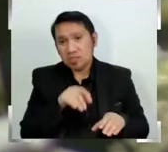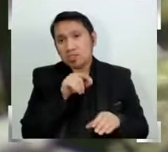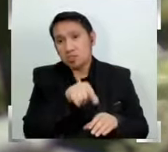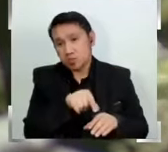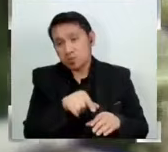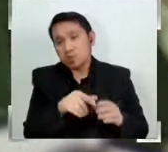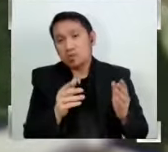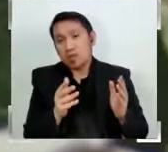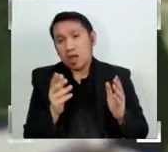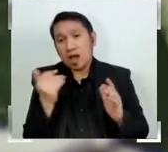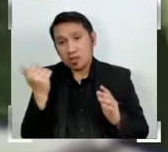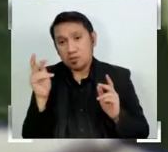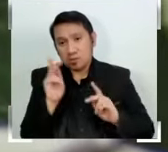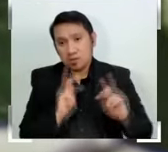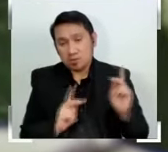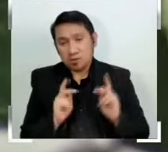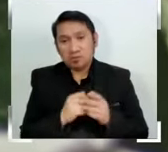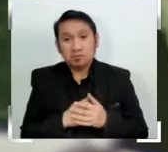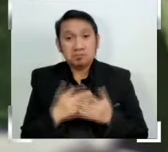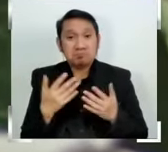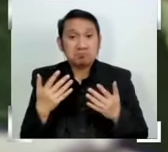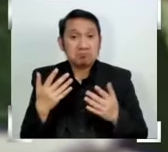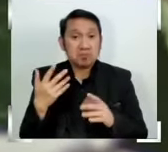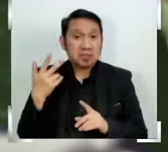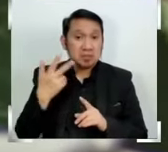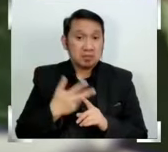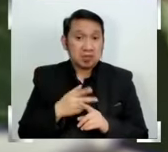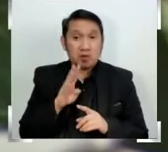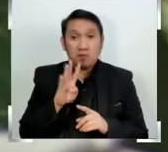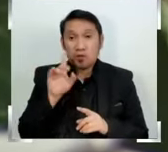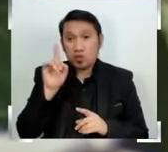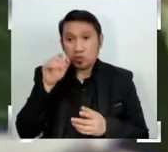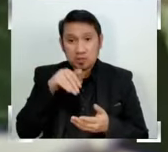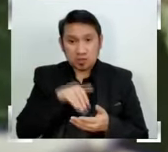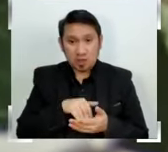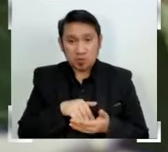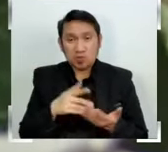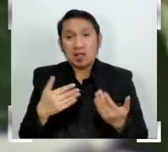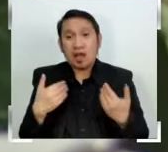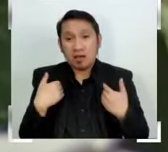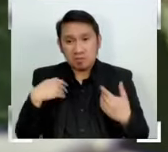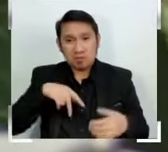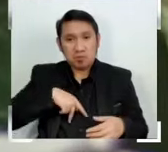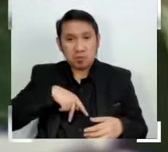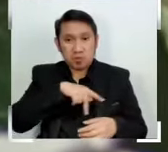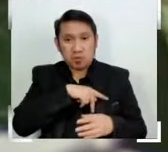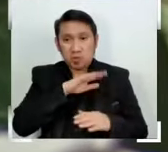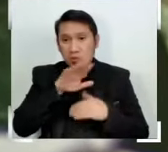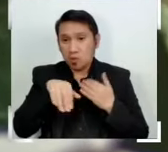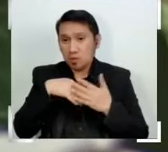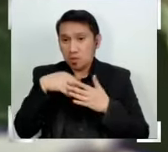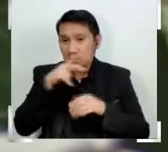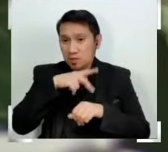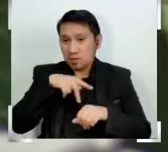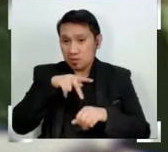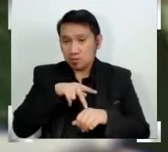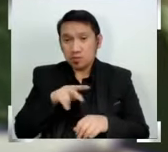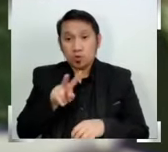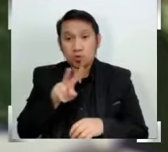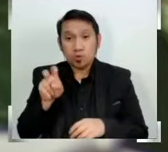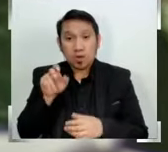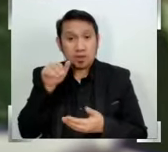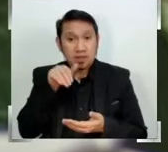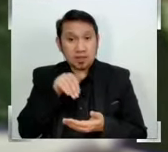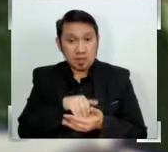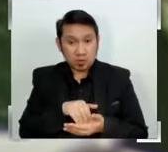PGH. Sa unang tatlong buwan ngayong taon, mahigit 41,000 na kaso ng pneumonia ang naitala sa buong bansa. Mahigit 200,000 kaso naman ang